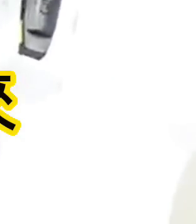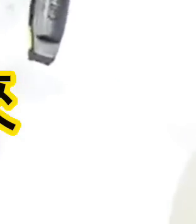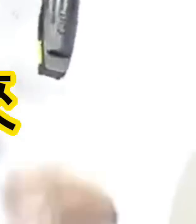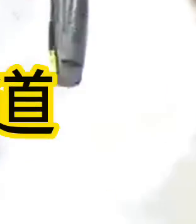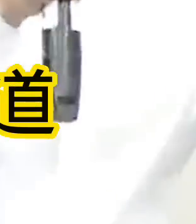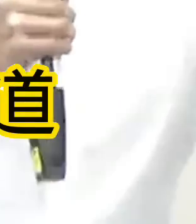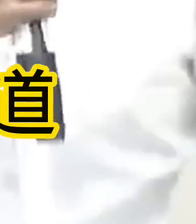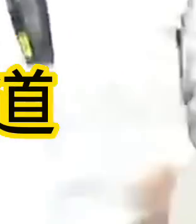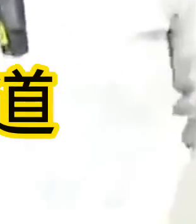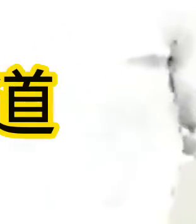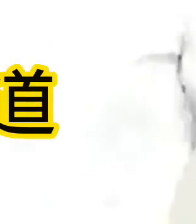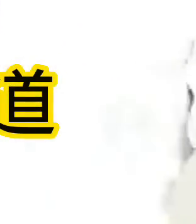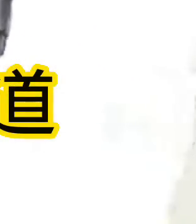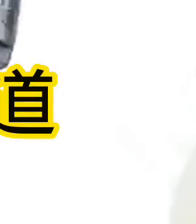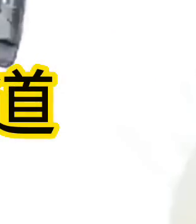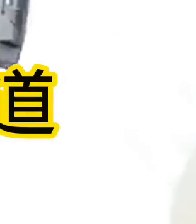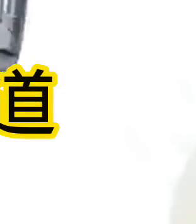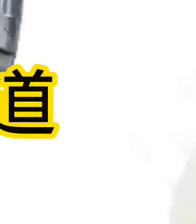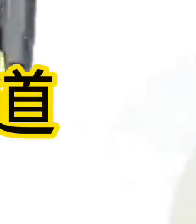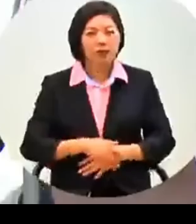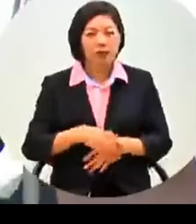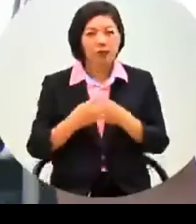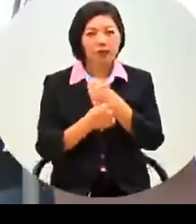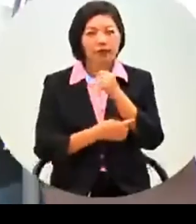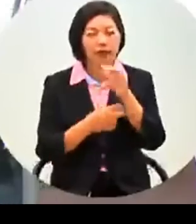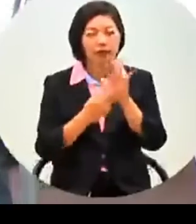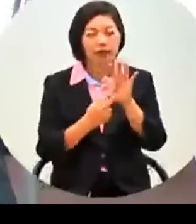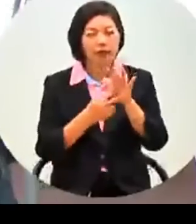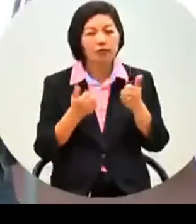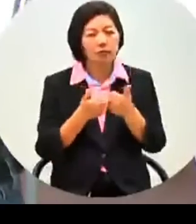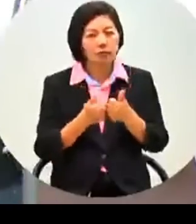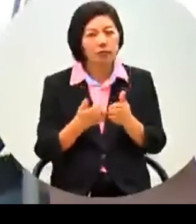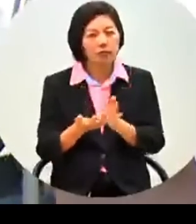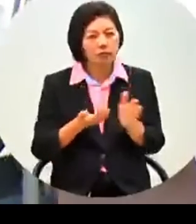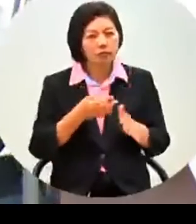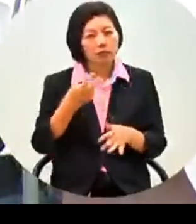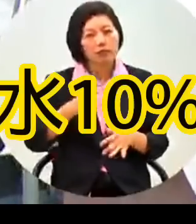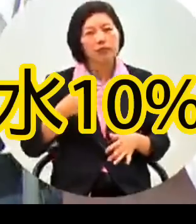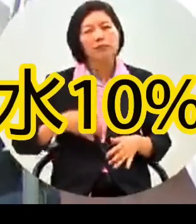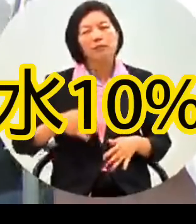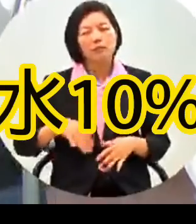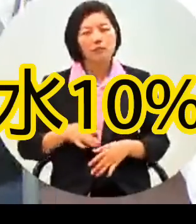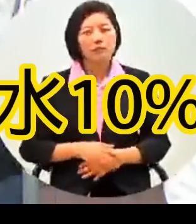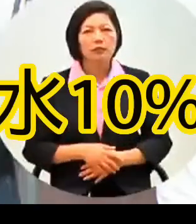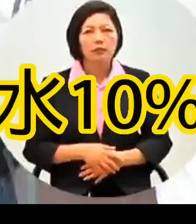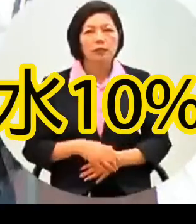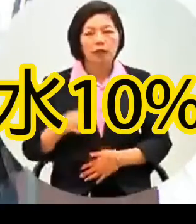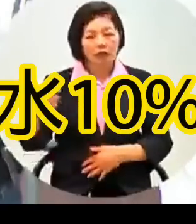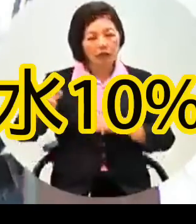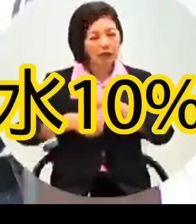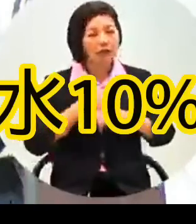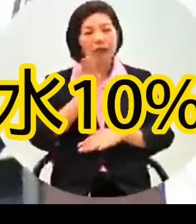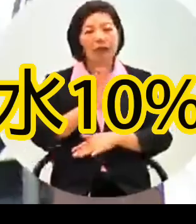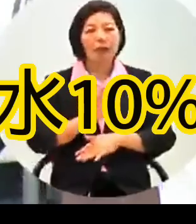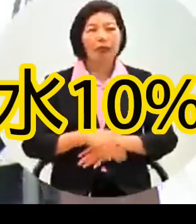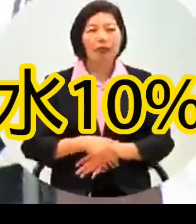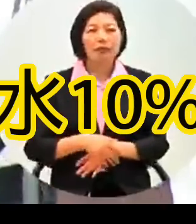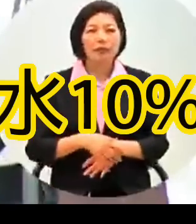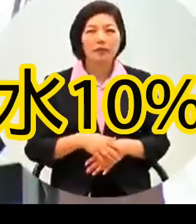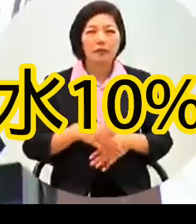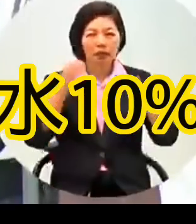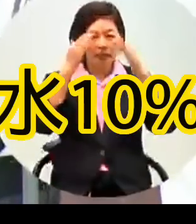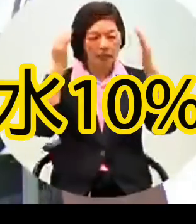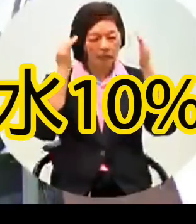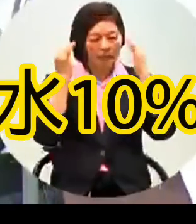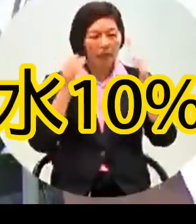道他不来，人家法说会之前你才知道。第二个，为什么不来？到底是因为最近的南科在限